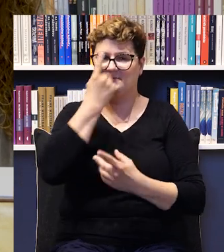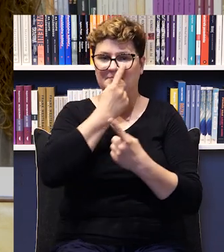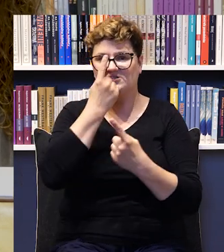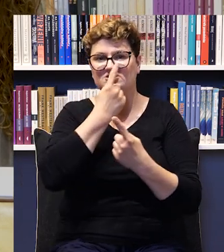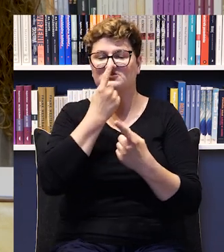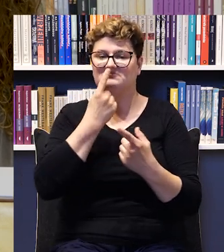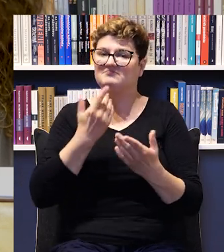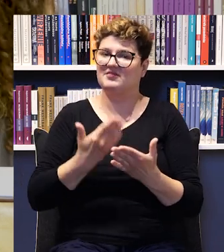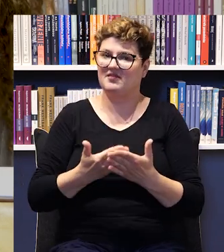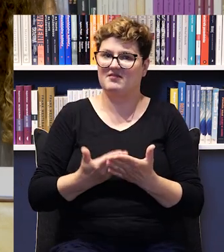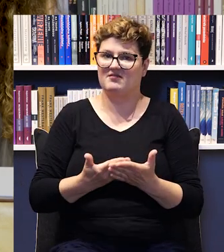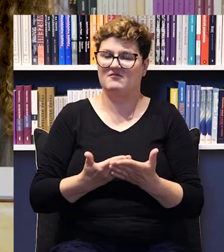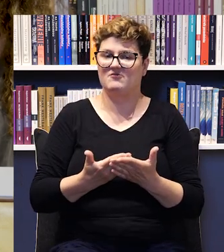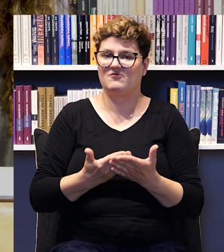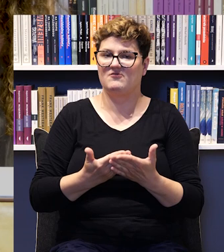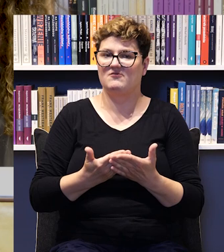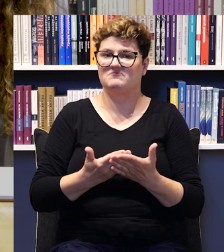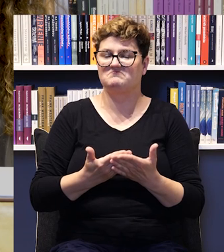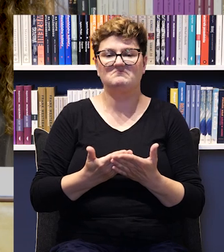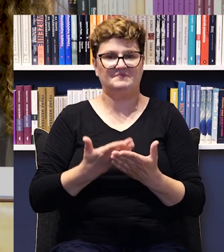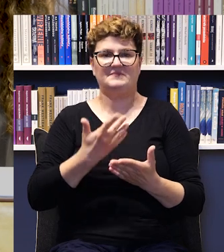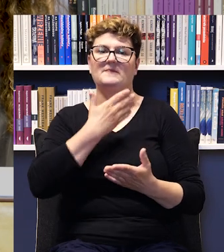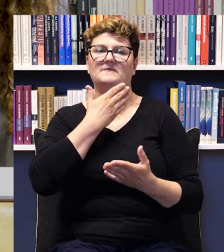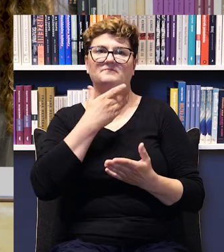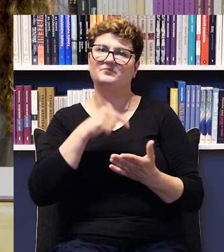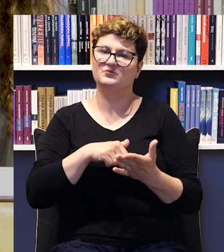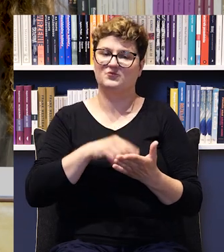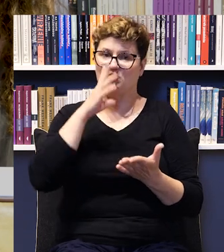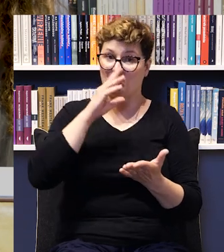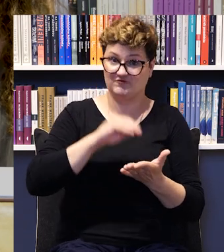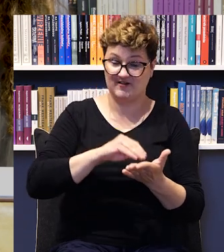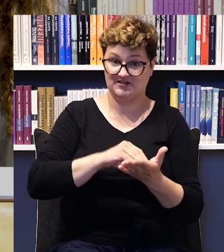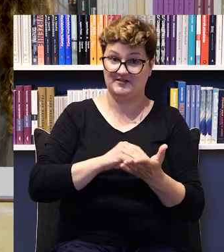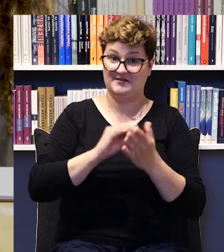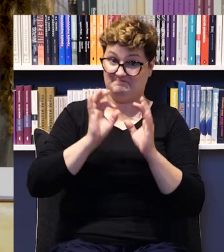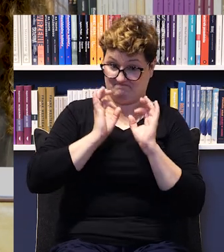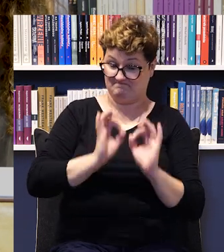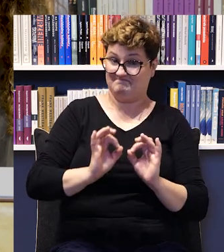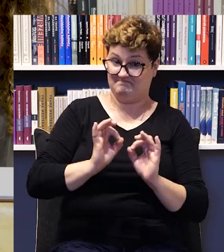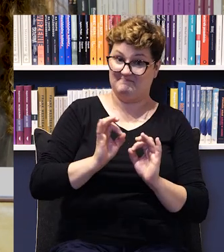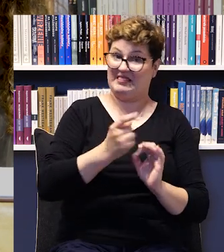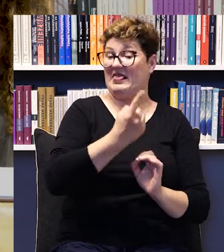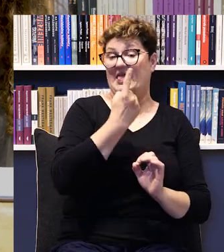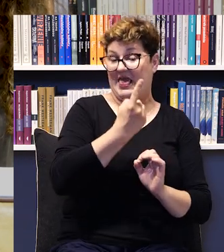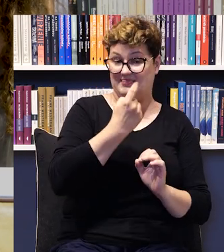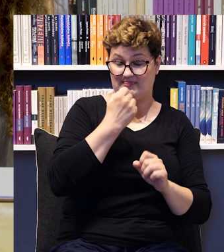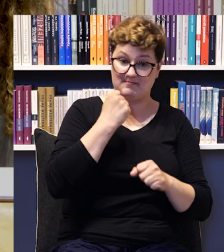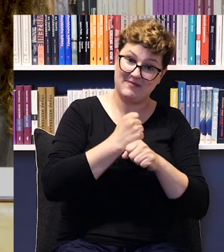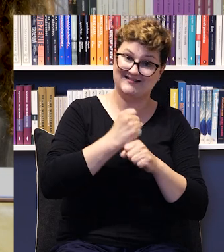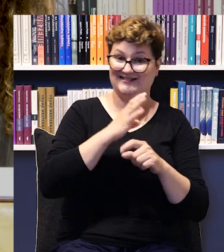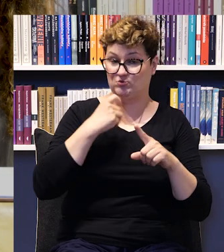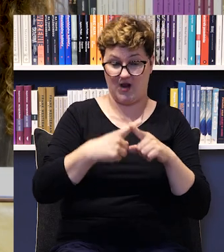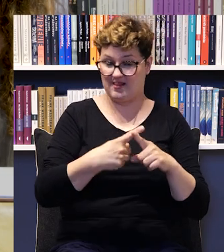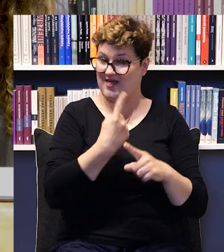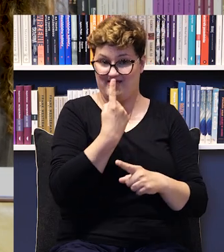tym sensie, że to też nie jest doświadczenie, które jest właściwe tylko dla pracy seksualnej, no